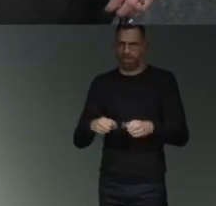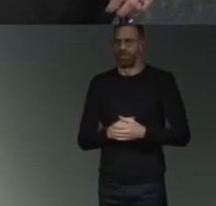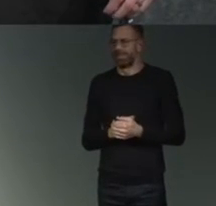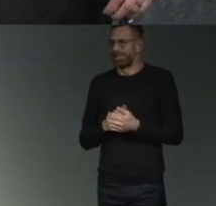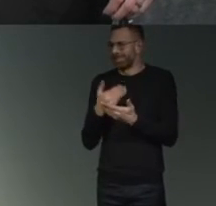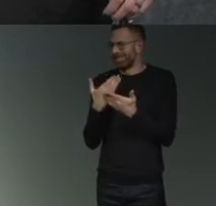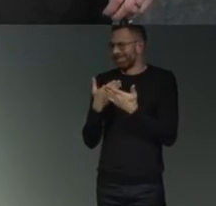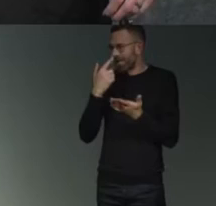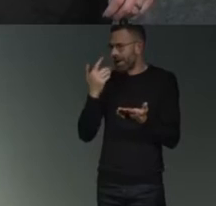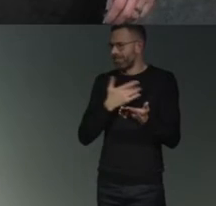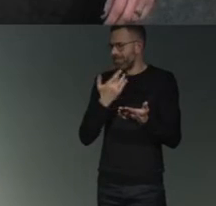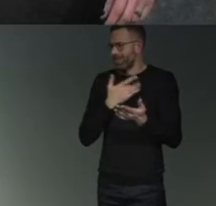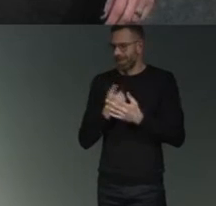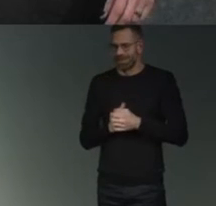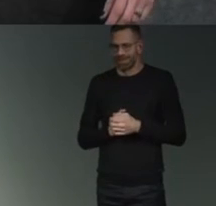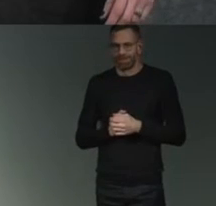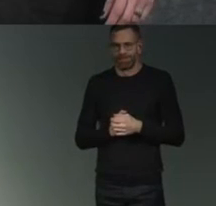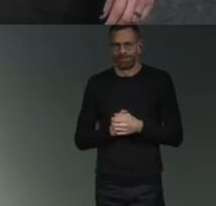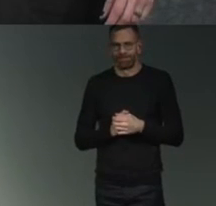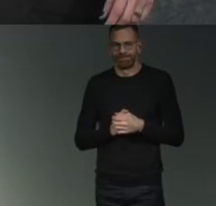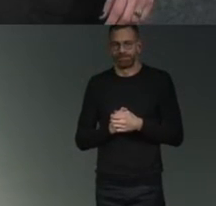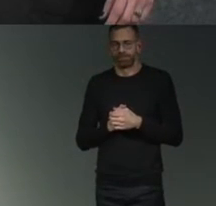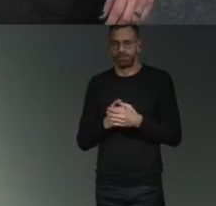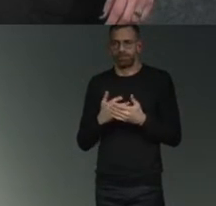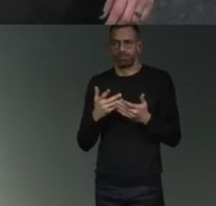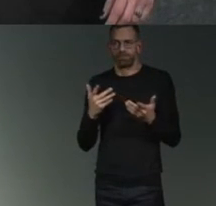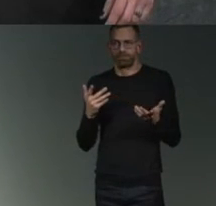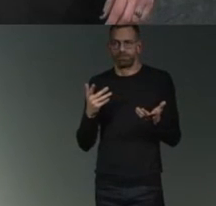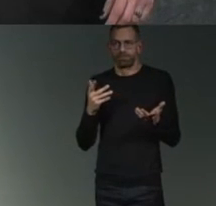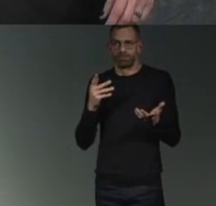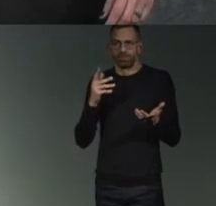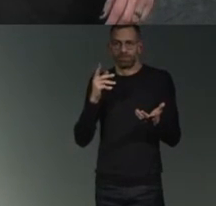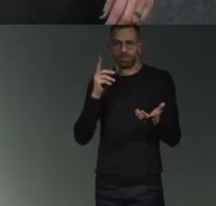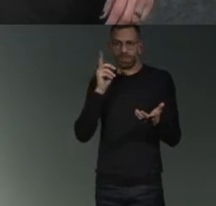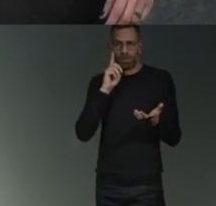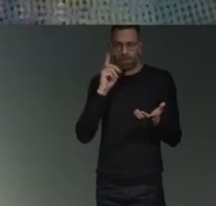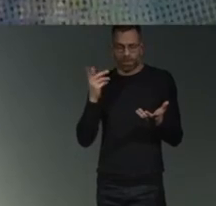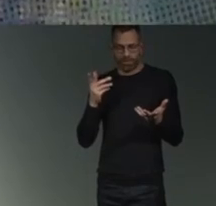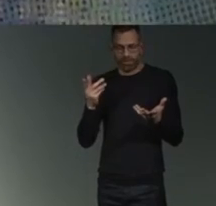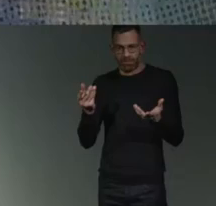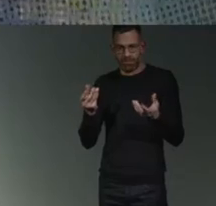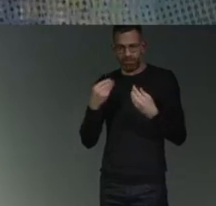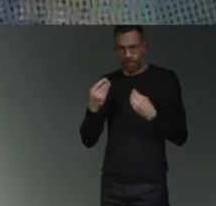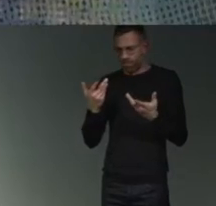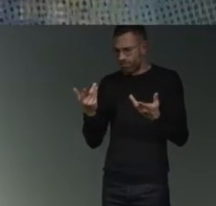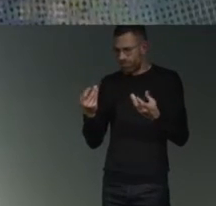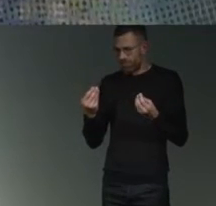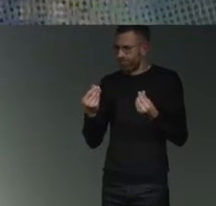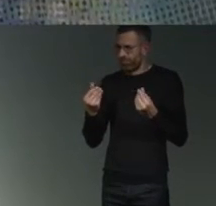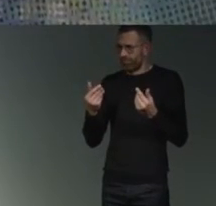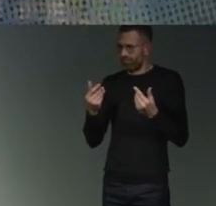m'intéressait beaucoup, parce que c'était susceptible de me faire embrasser une sorte de figure